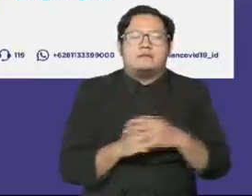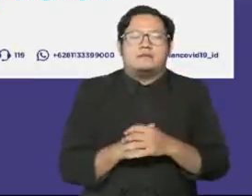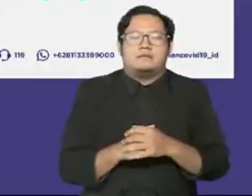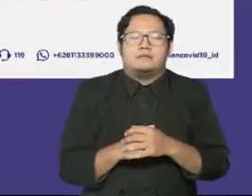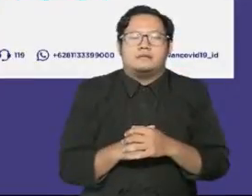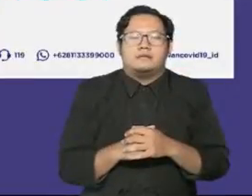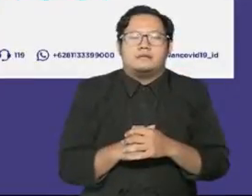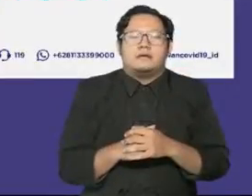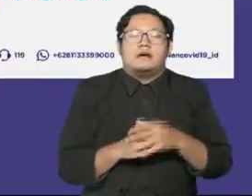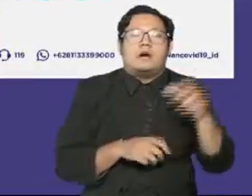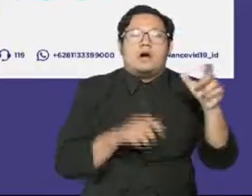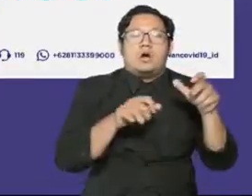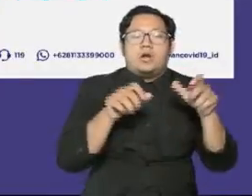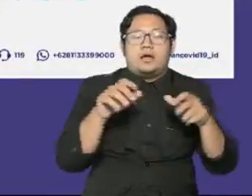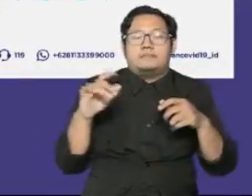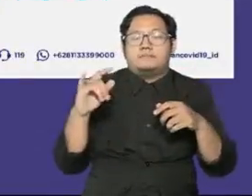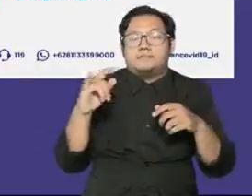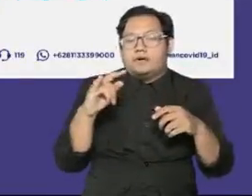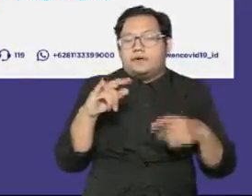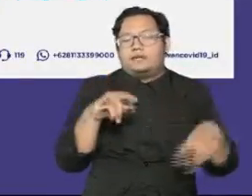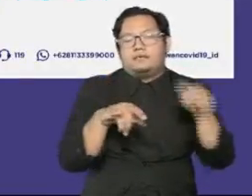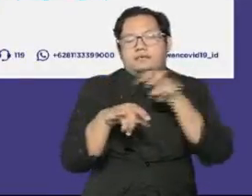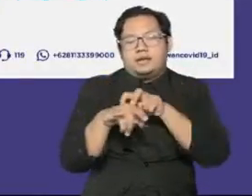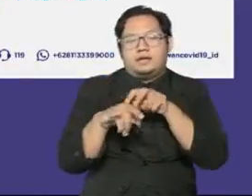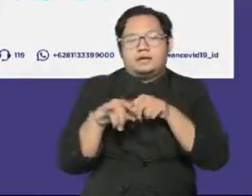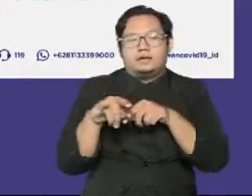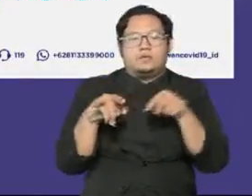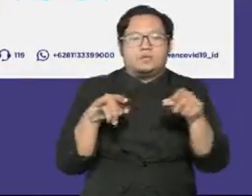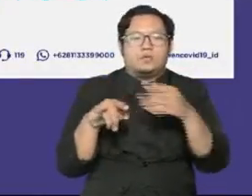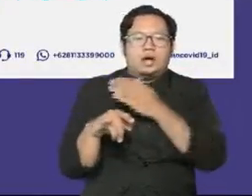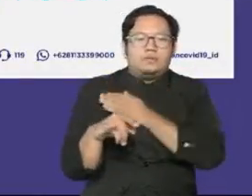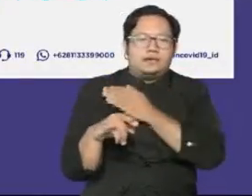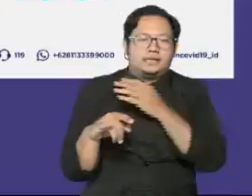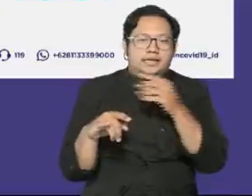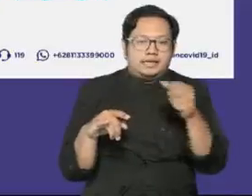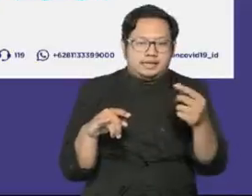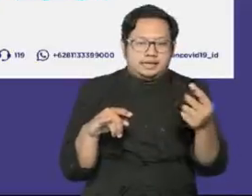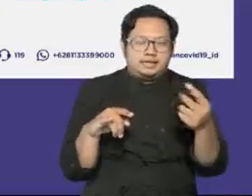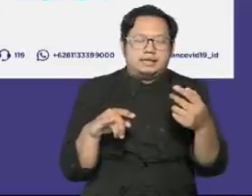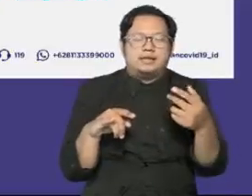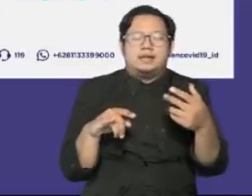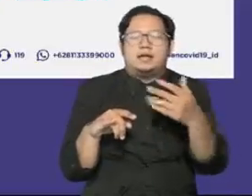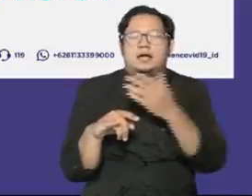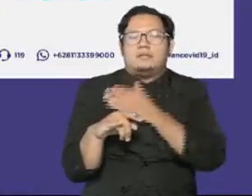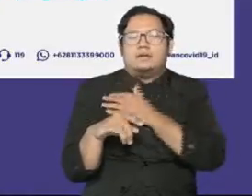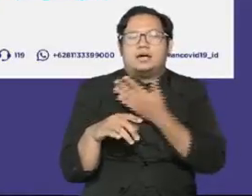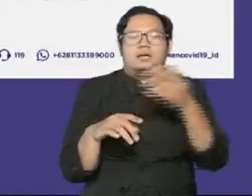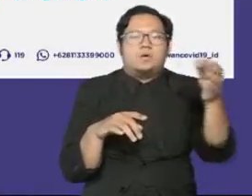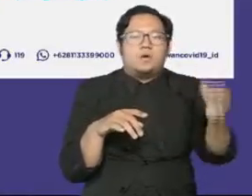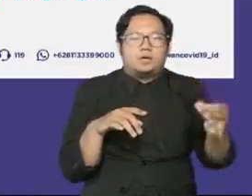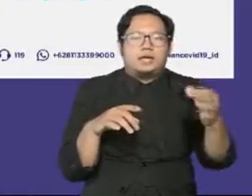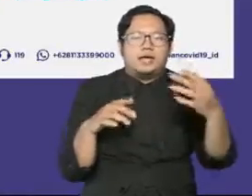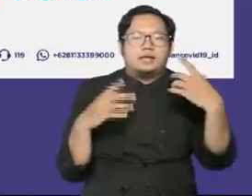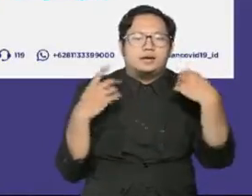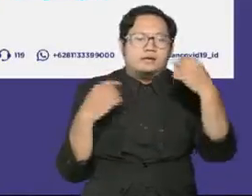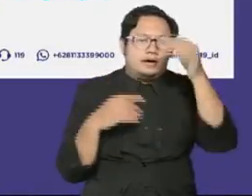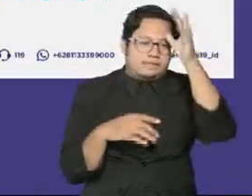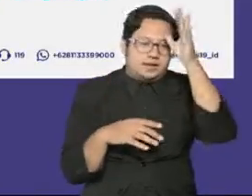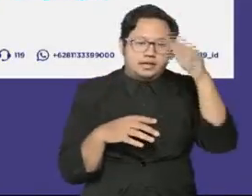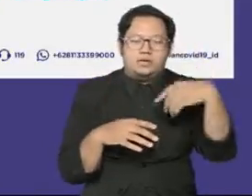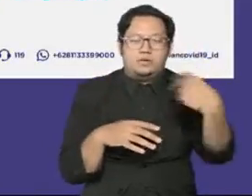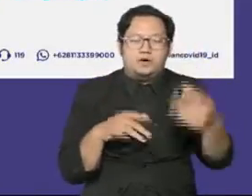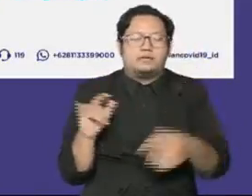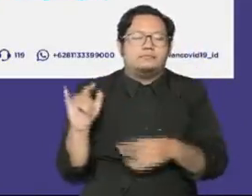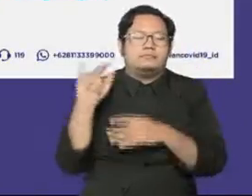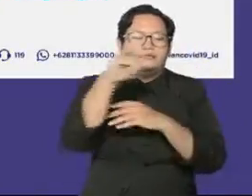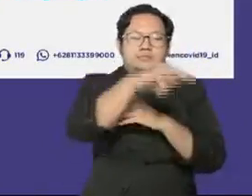transportasi udara antar Kabupaten atau antarkota di luar pulau Jawa Bali dapat menggunakan hasil